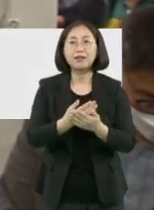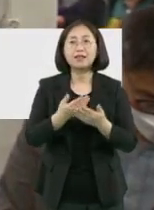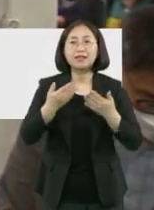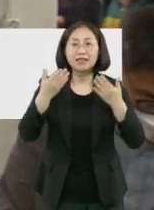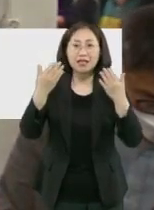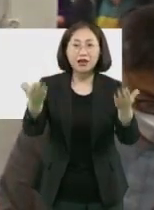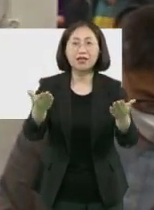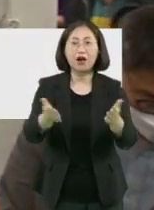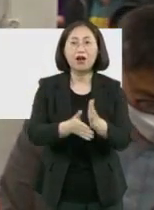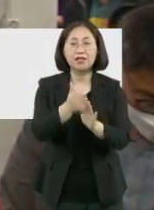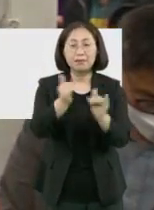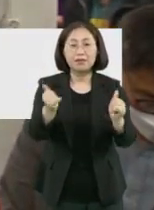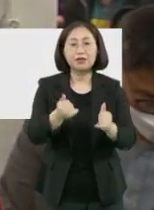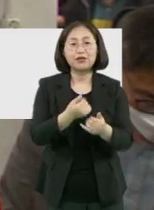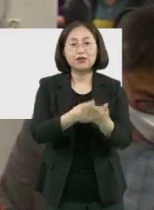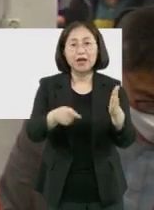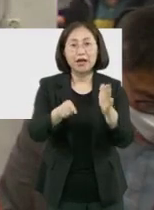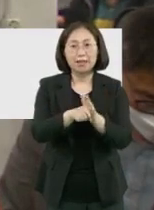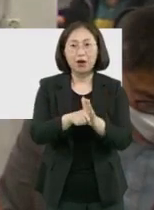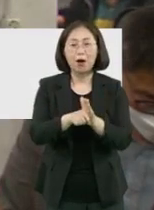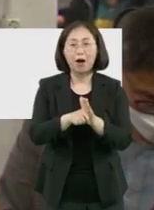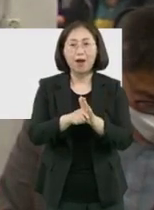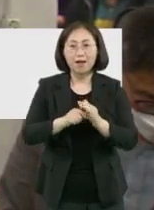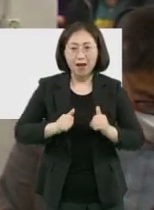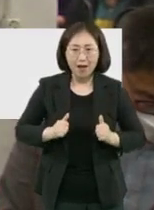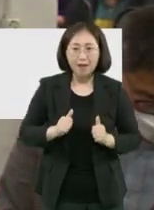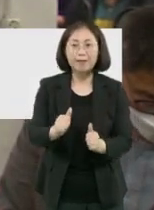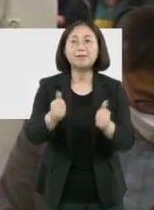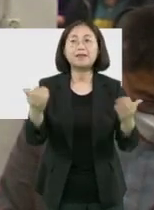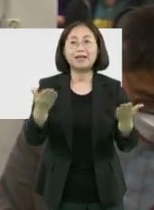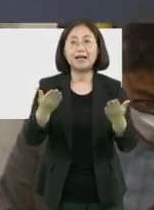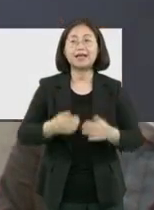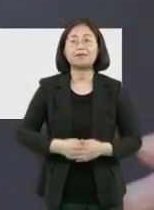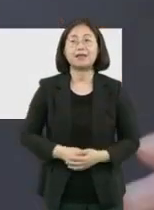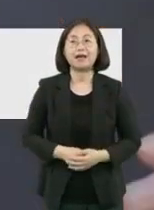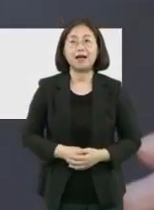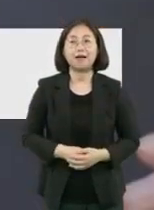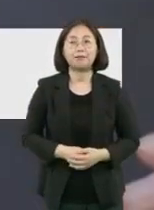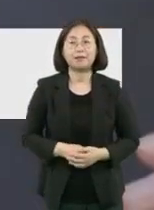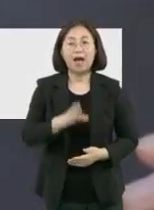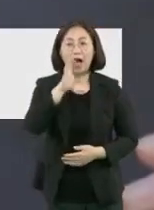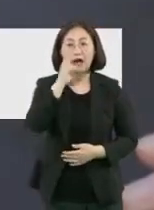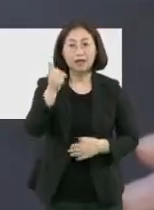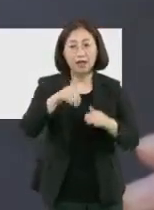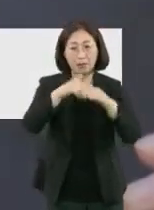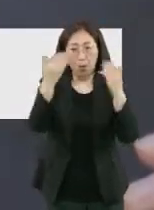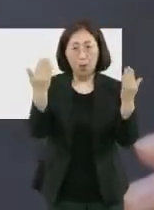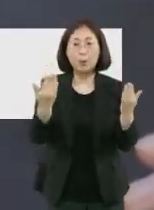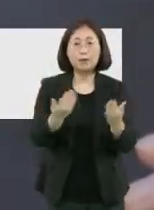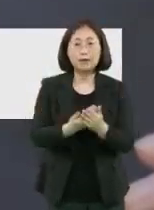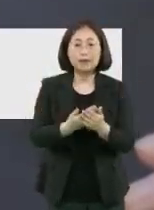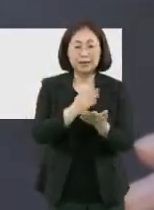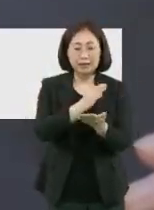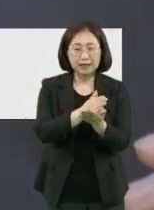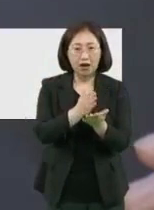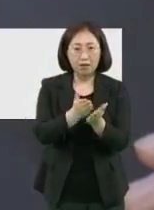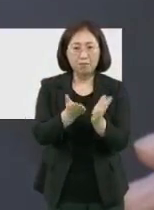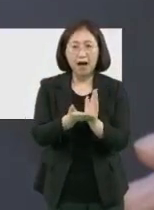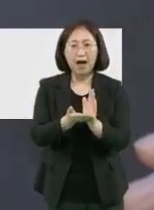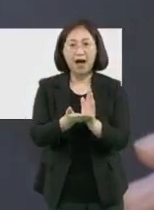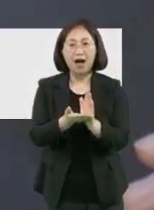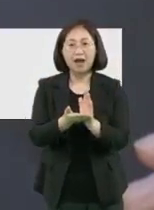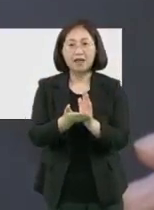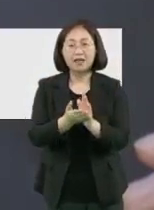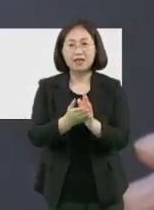동원해서 시민을 위해서 발로 뛰도록 하겠습니다. 아산의 모든 정파를